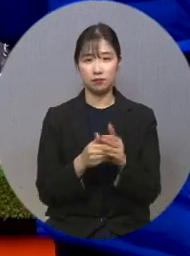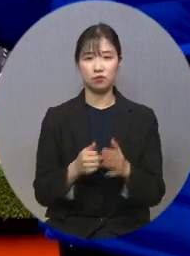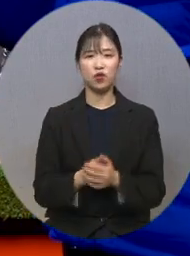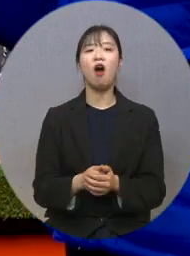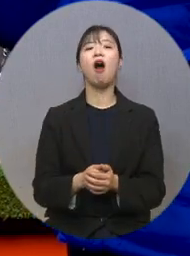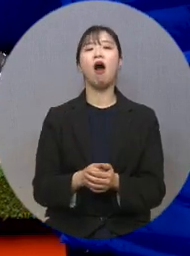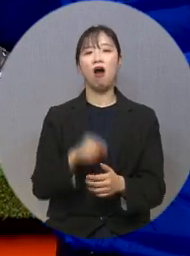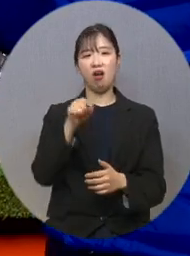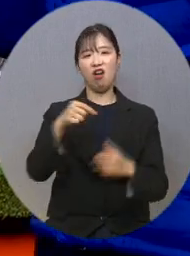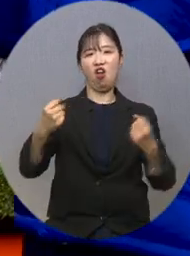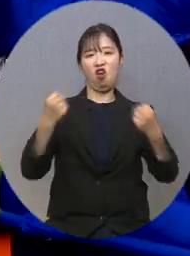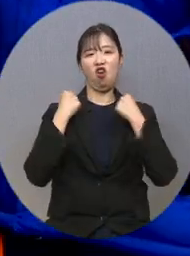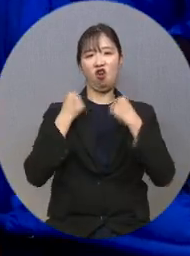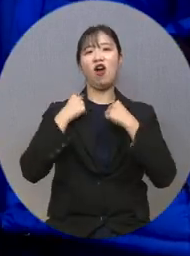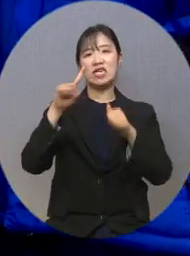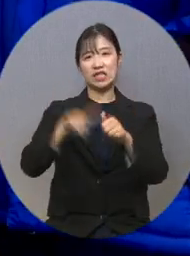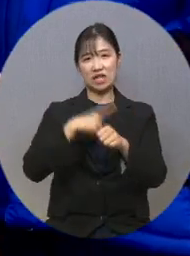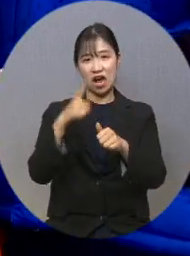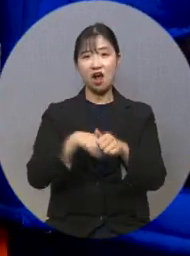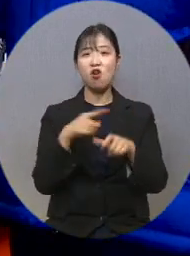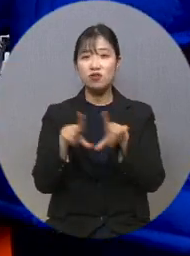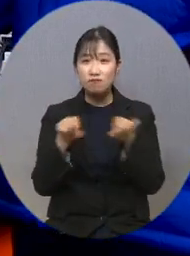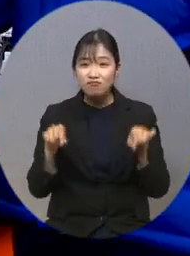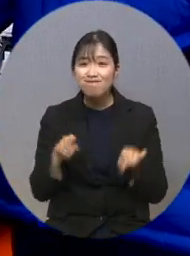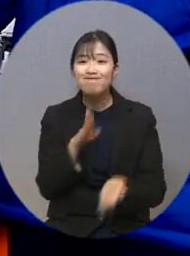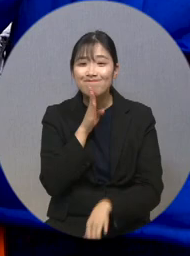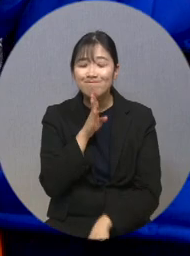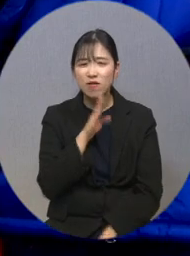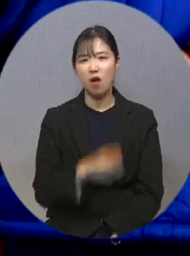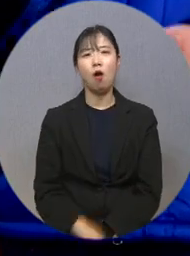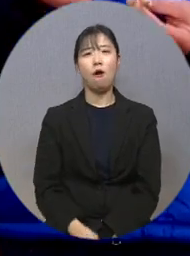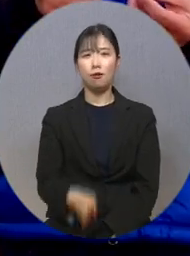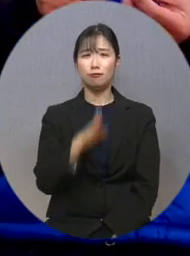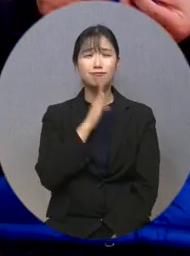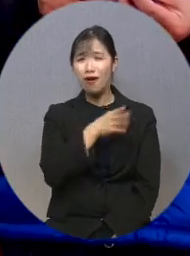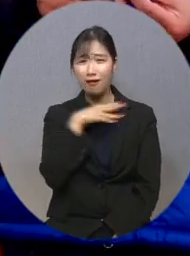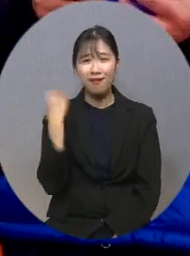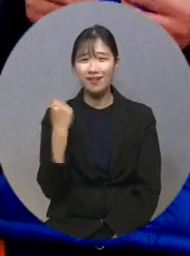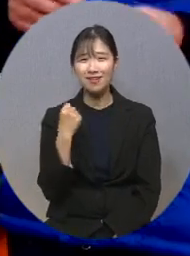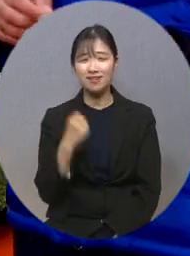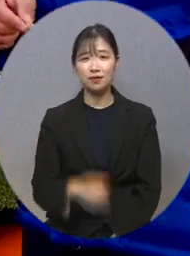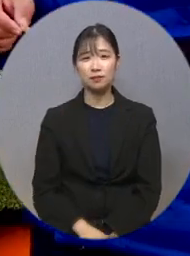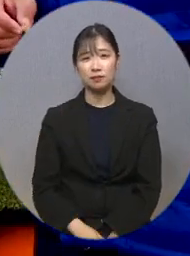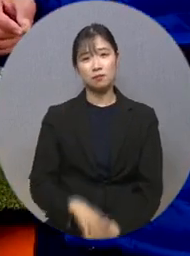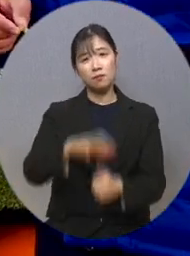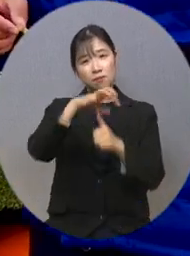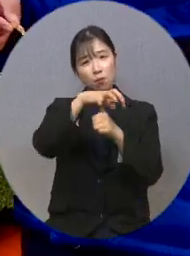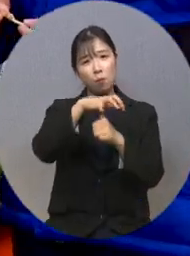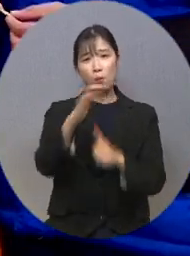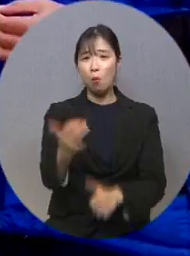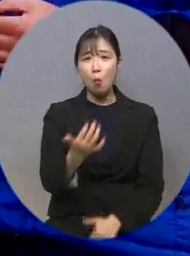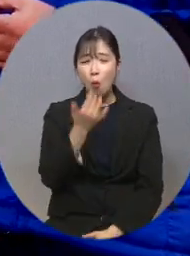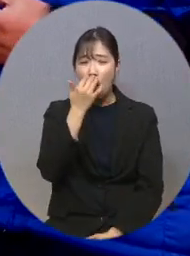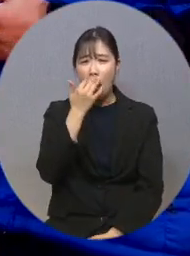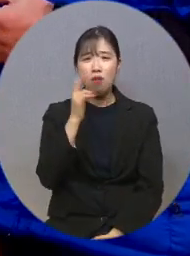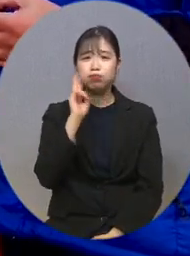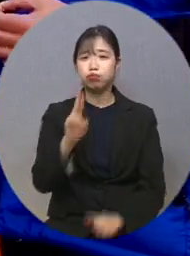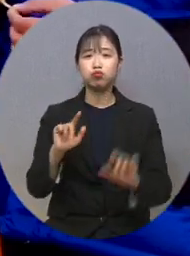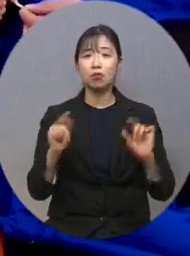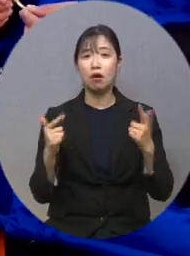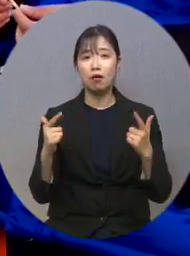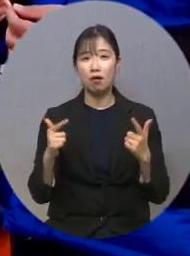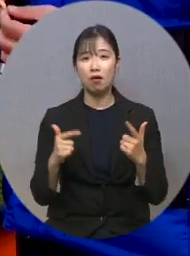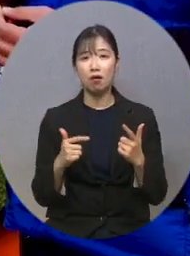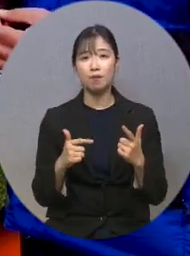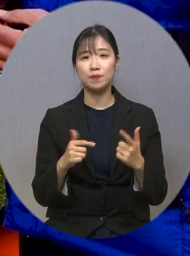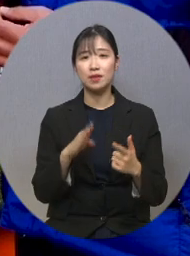건강 자연식품. 네. 야, 맛있네. 진짜 맛있다. 진짜 예. 맛있다. 아니, 표고 향도 나지도 않으면서 이게